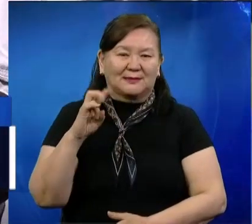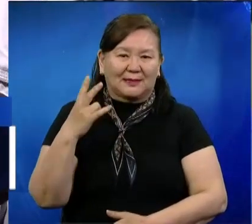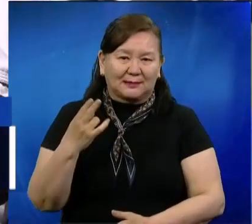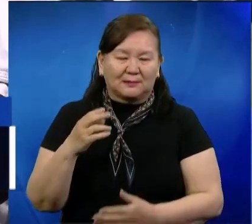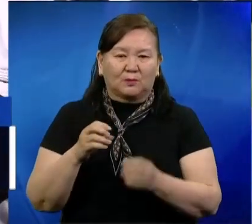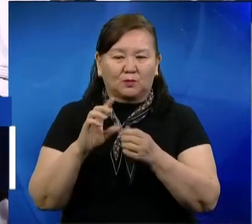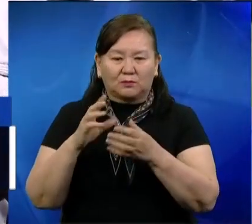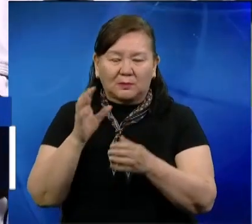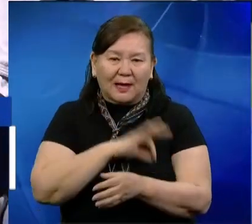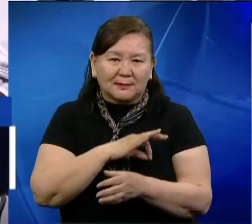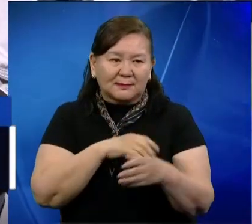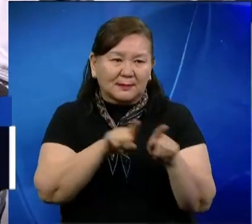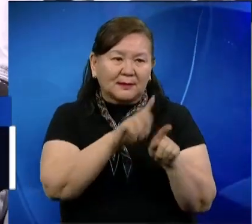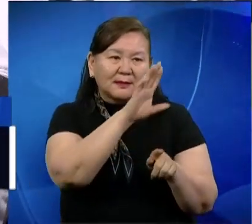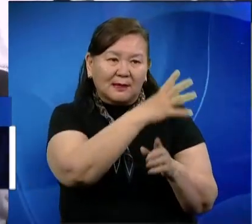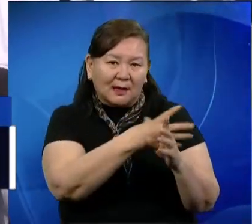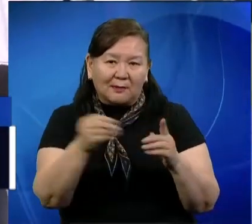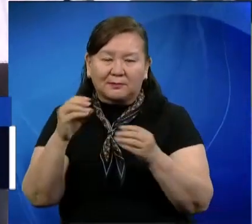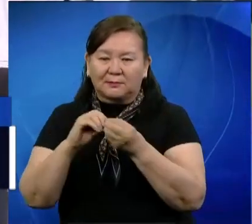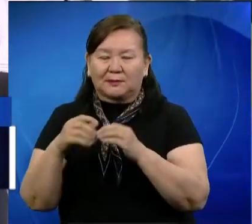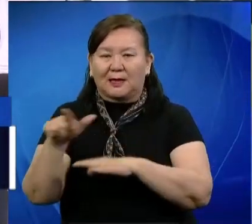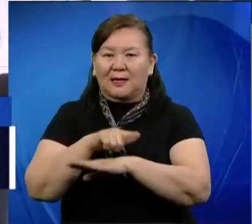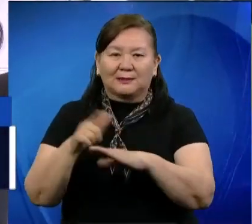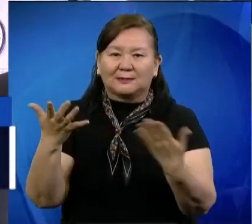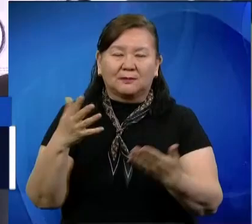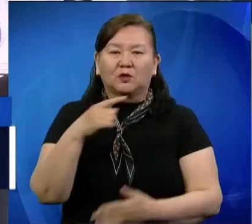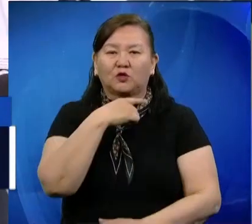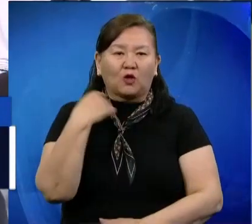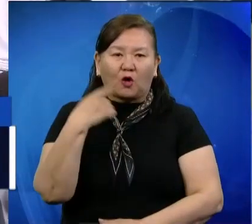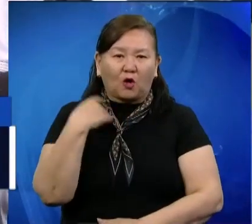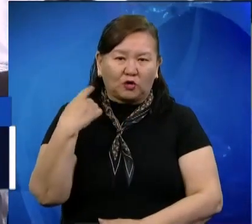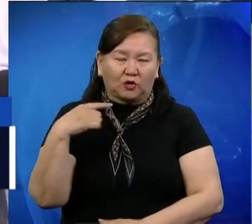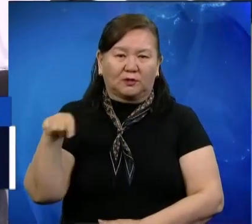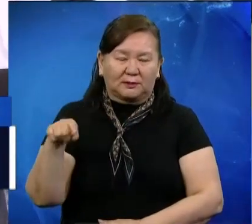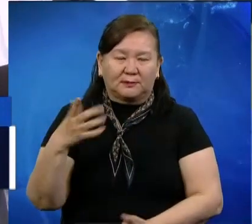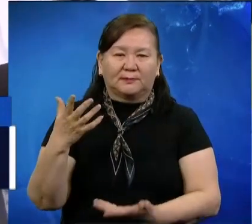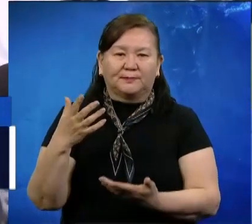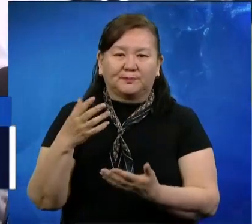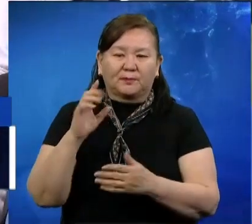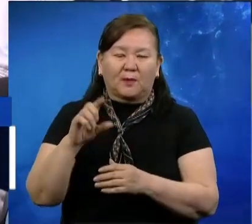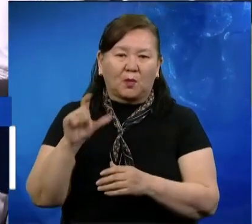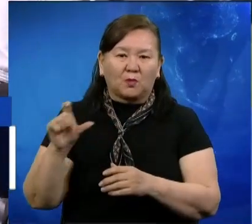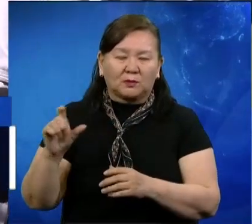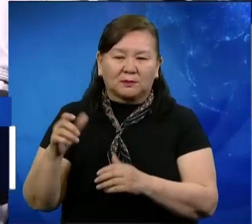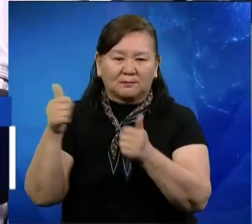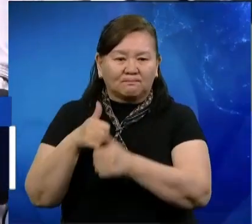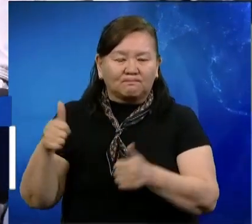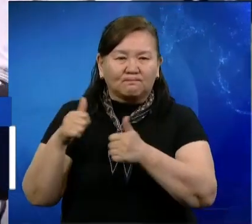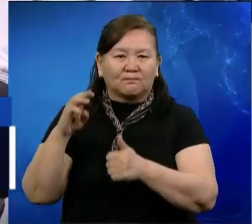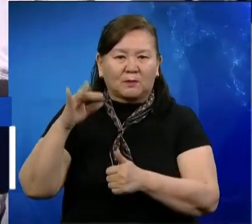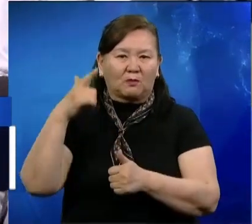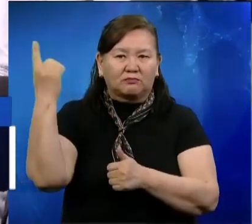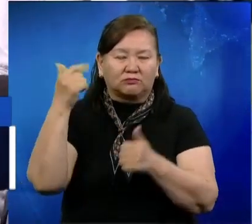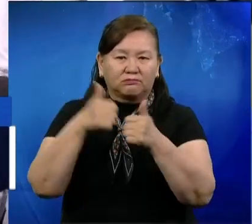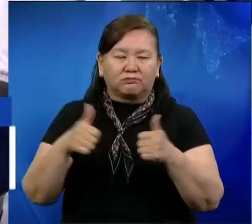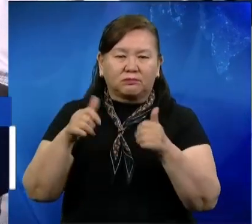бүх дэд үтцүүдийг ашиглана. За ингэснээрээ байрлалын хувьд толгойд орчмын хэрэглэгчдийн өс нэмэгч хэрэгцээг бүрэн хангах ийм